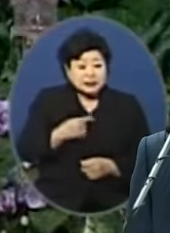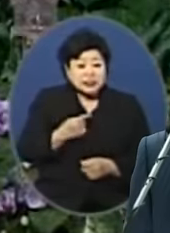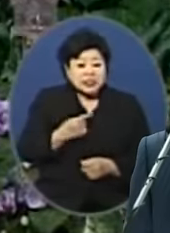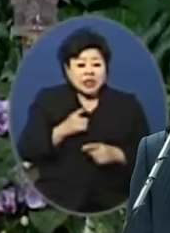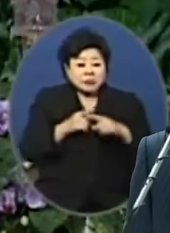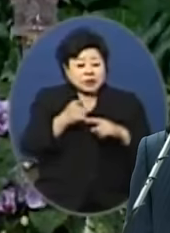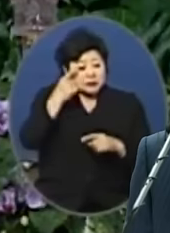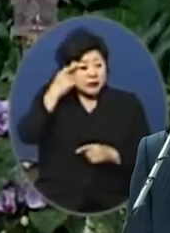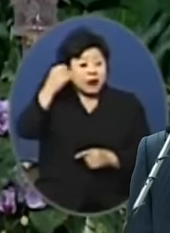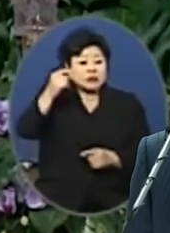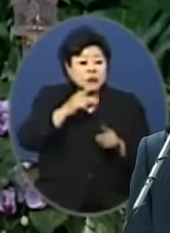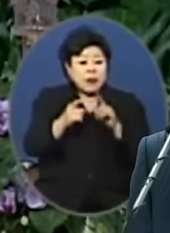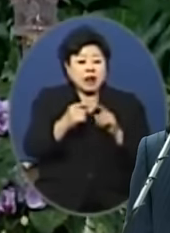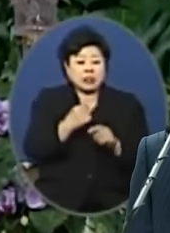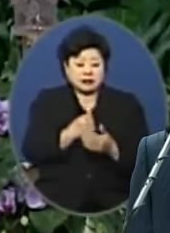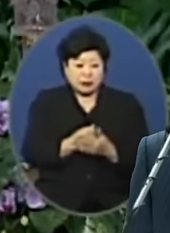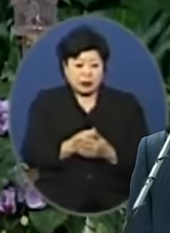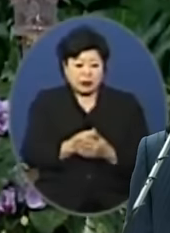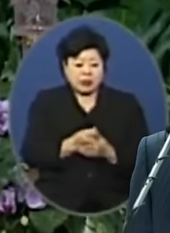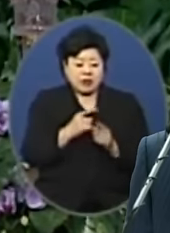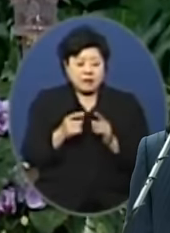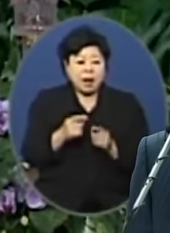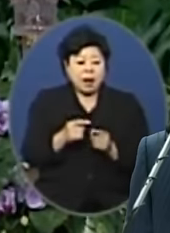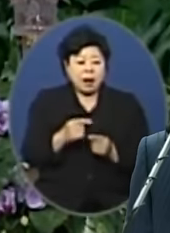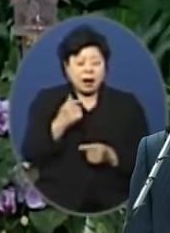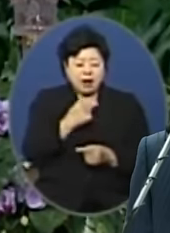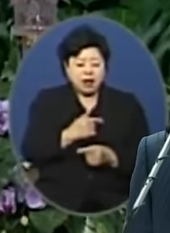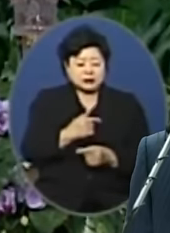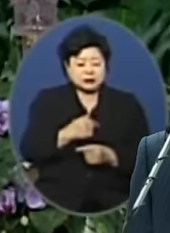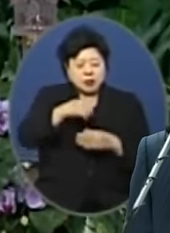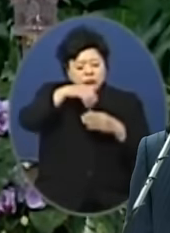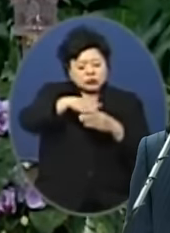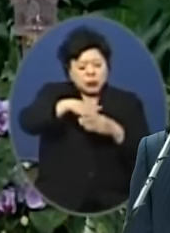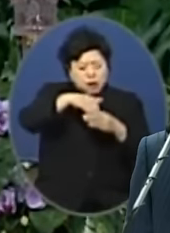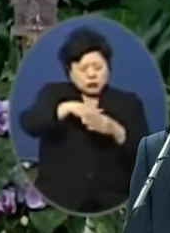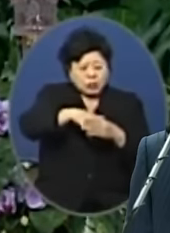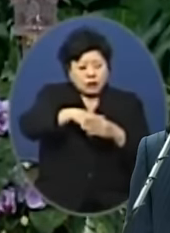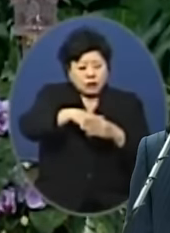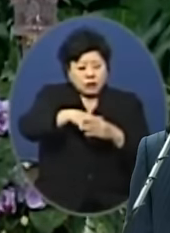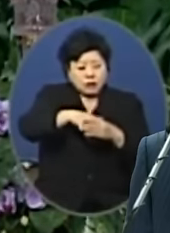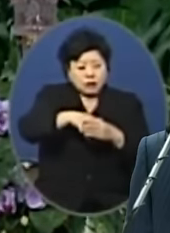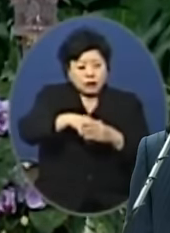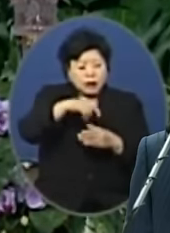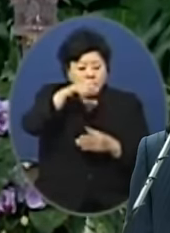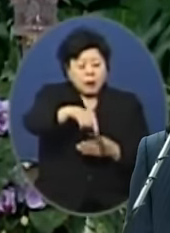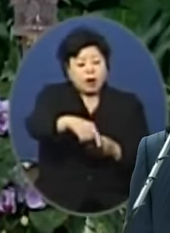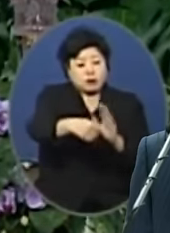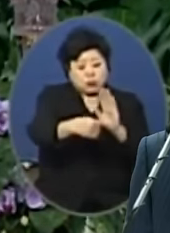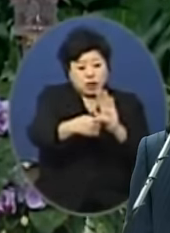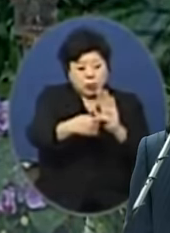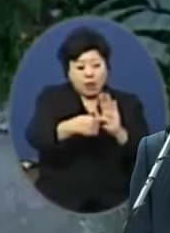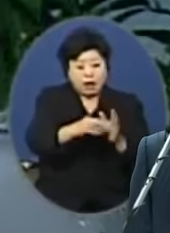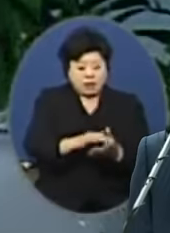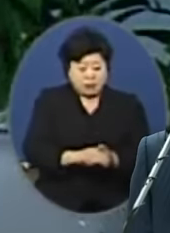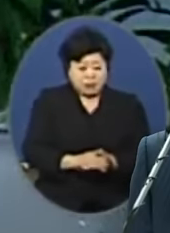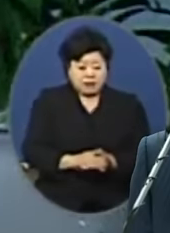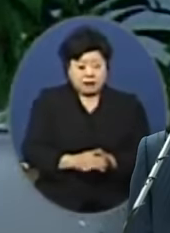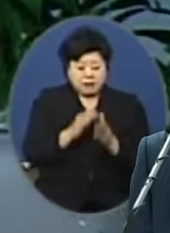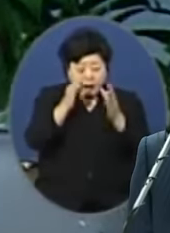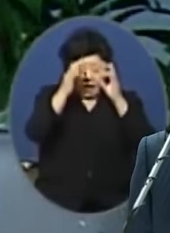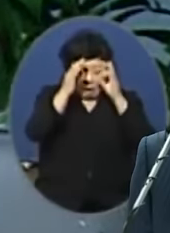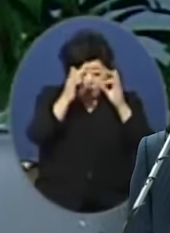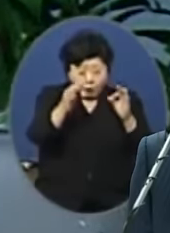긍정적으로 말함으로 그 말이 자기 가슴 속에 심어지고 그것이 바깥으로 신함으로